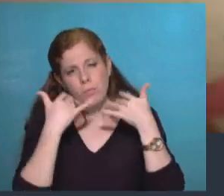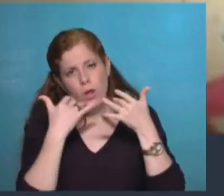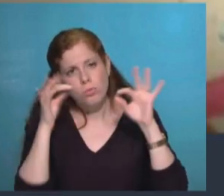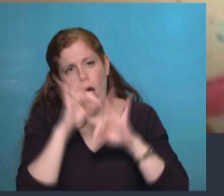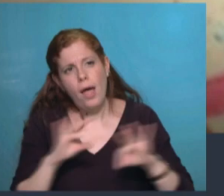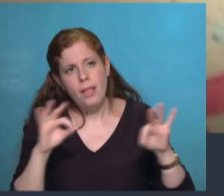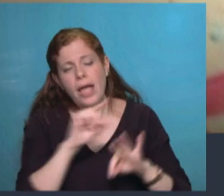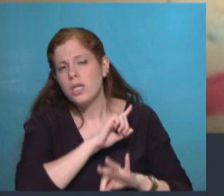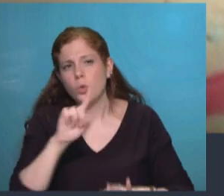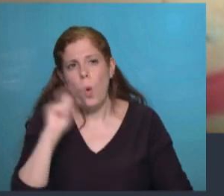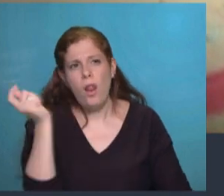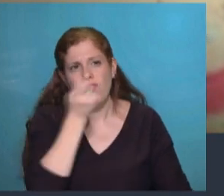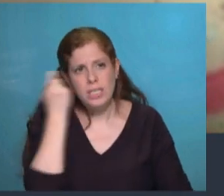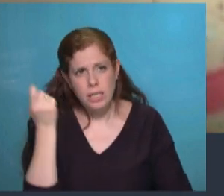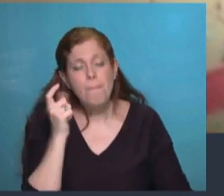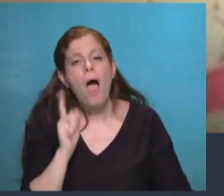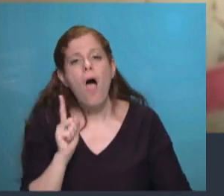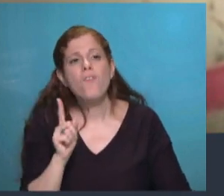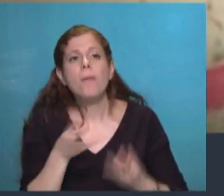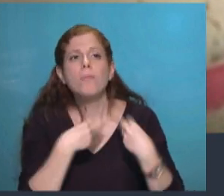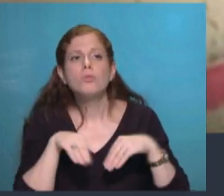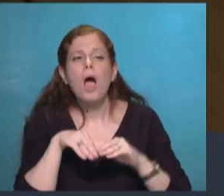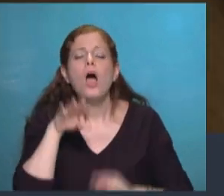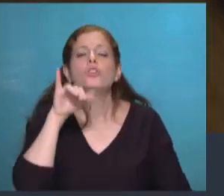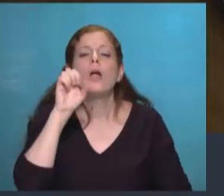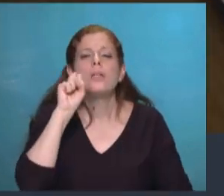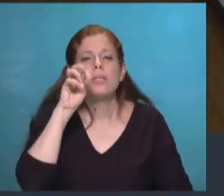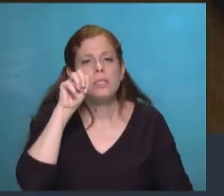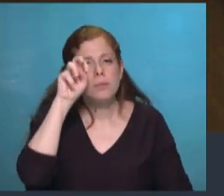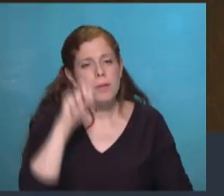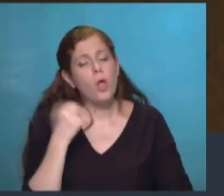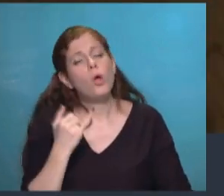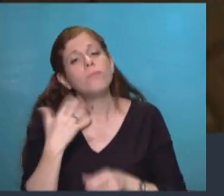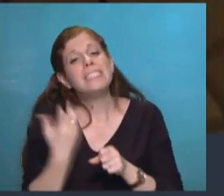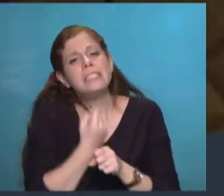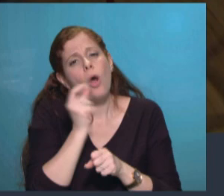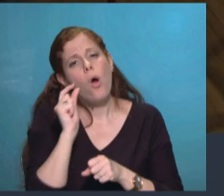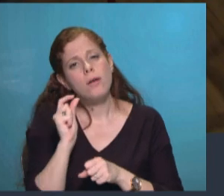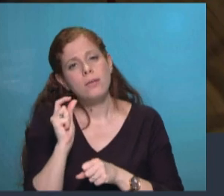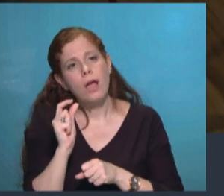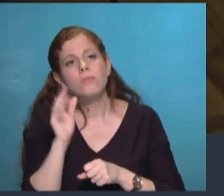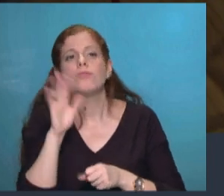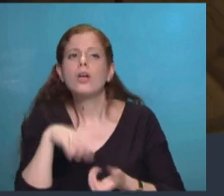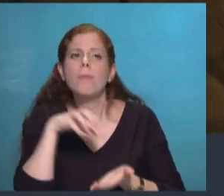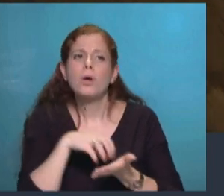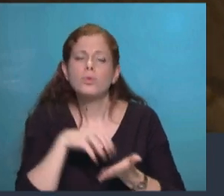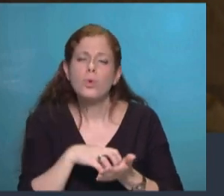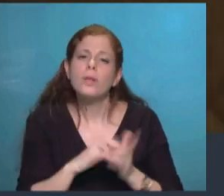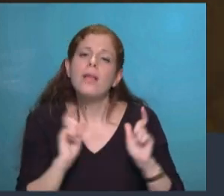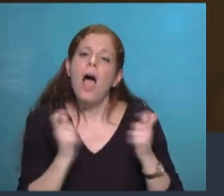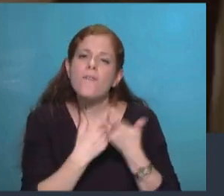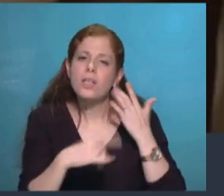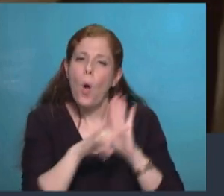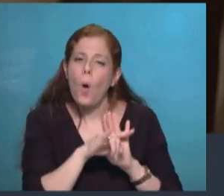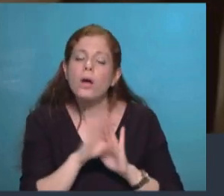צו איסור פרסום, אבל במשפחתה של יסמין רושמים היום ניצחון קטן, כשגם רשויות אכיפת החוק כבר מתייחסות